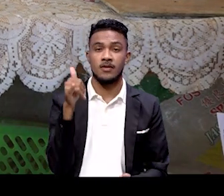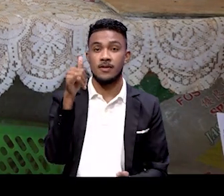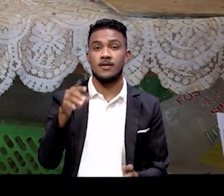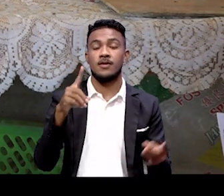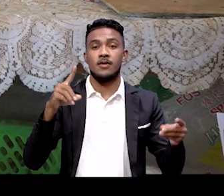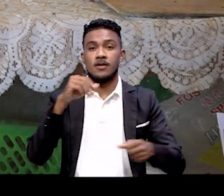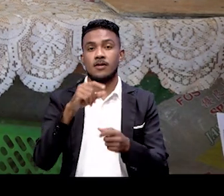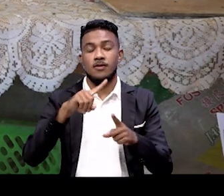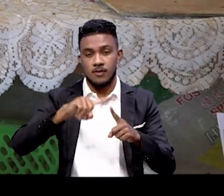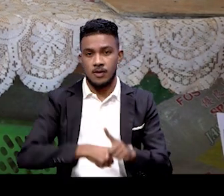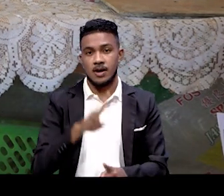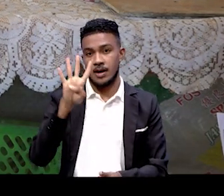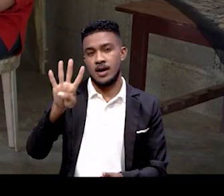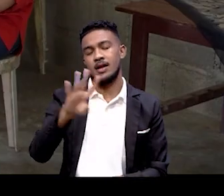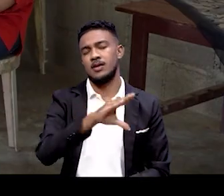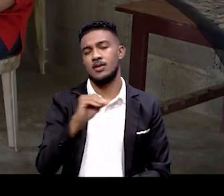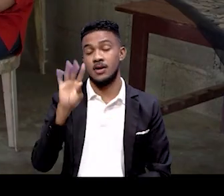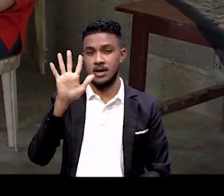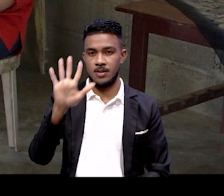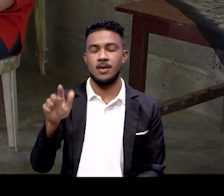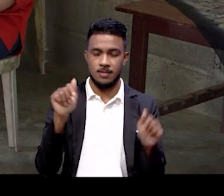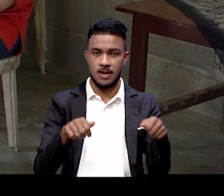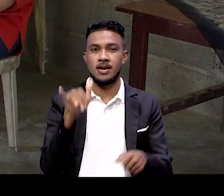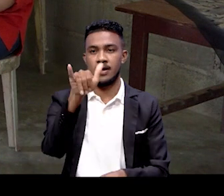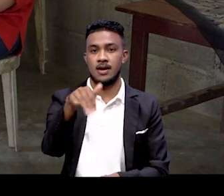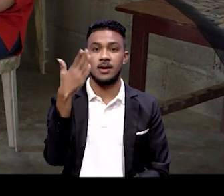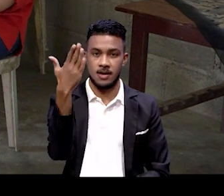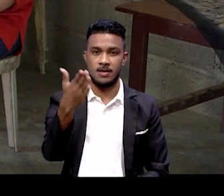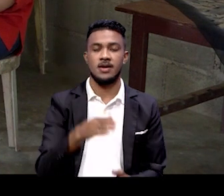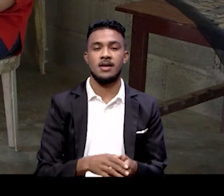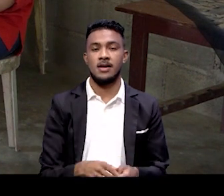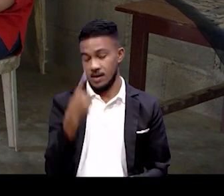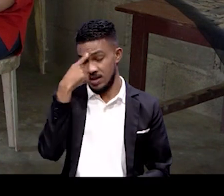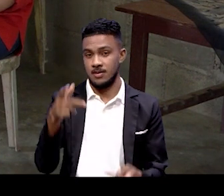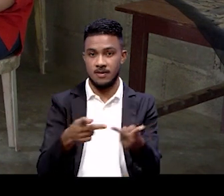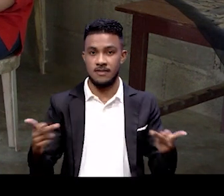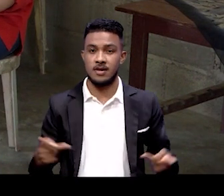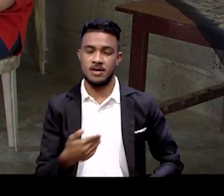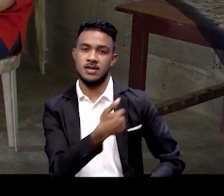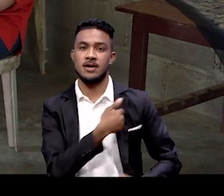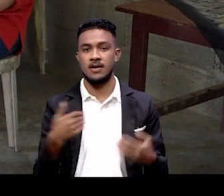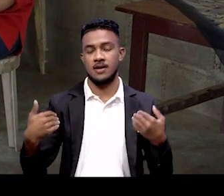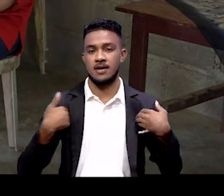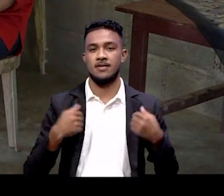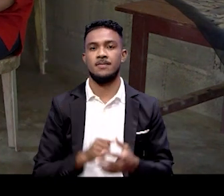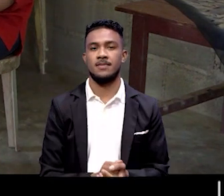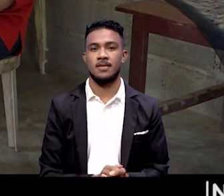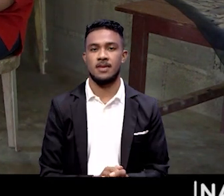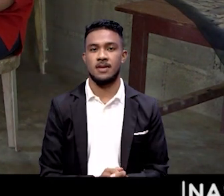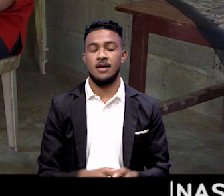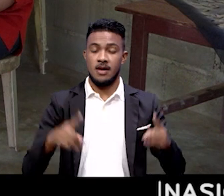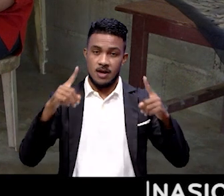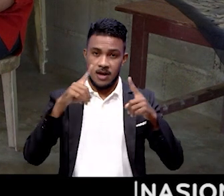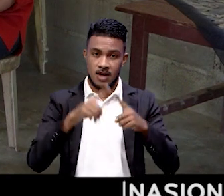ka fulan lima mos si hela hela pa. Tambah fatin si rau pihane. Cuy, hafu yang akontesi